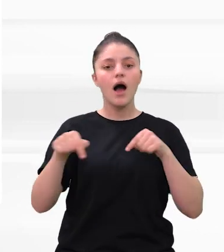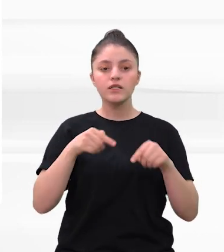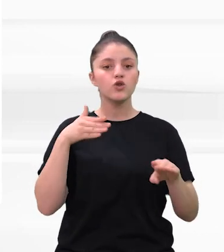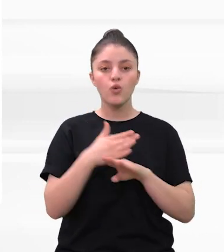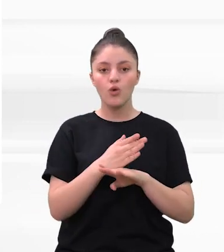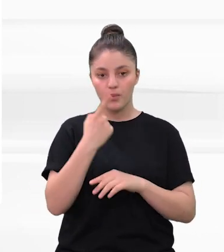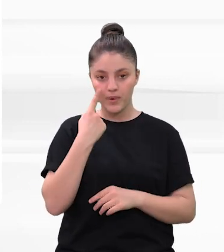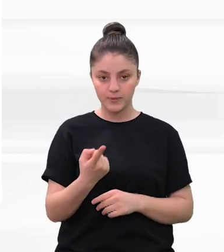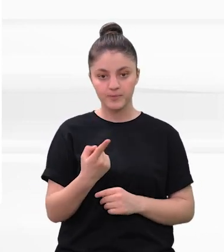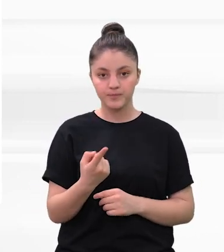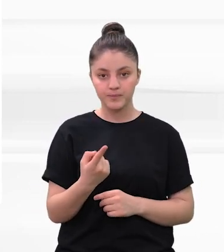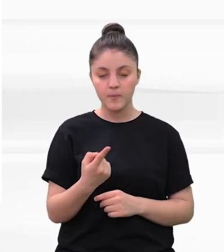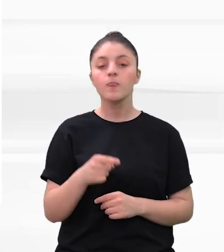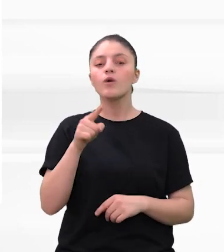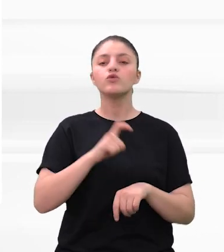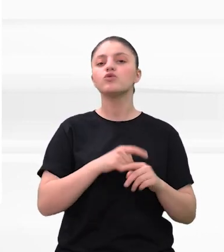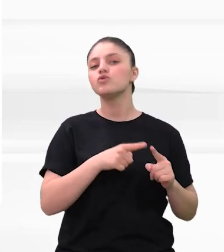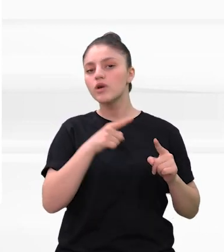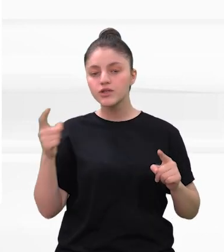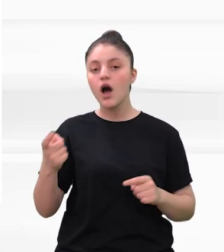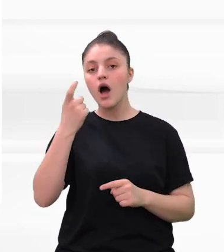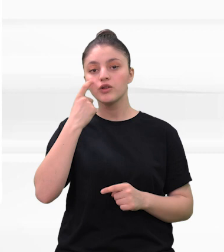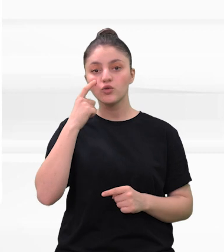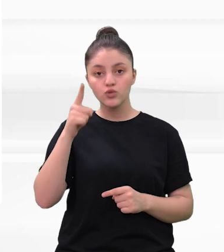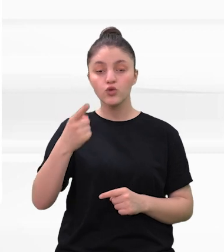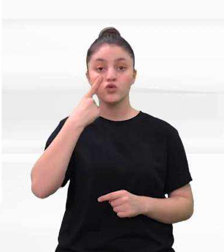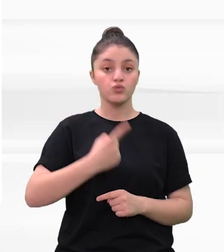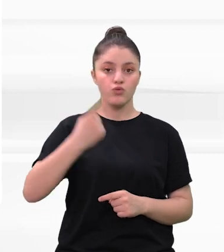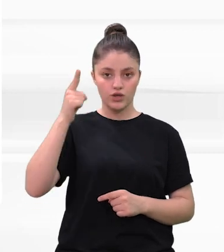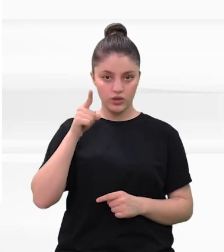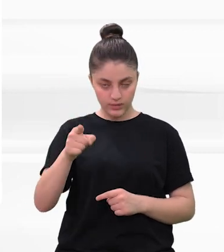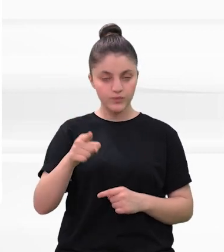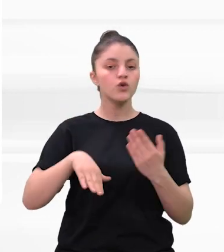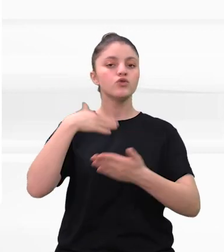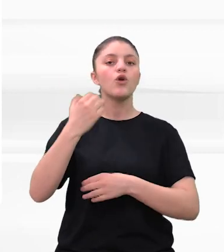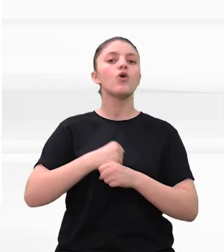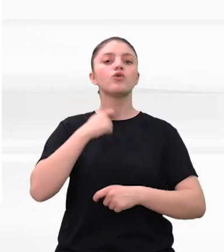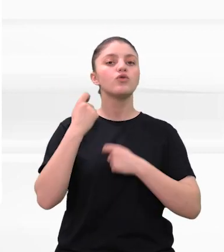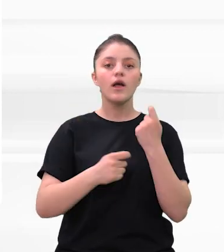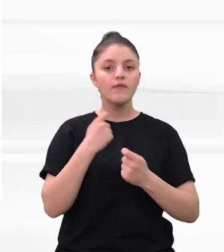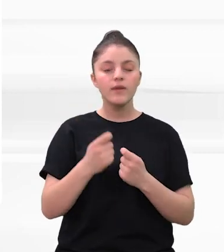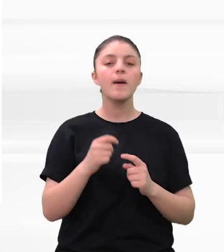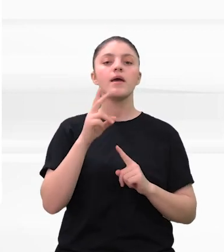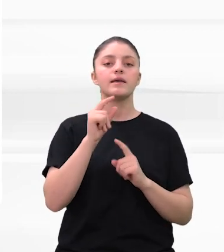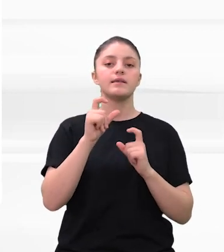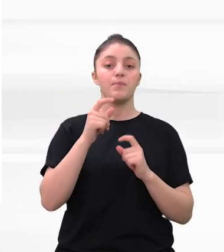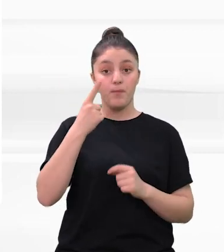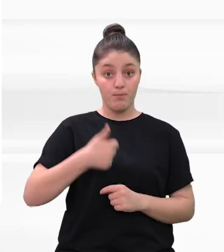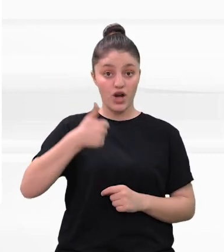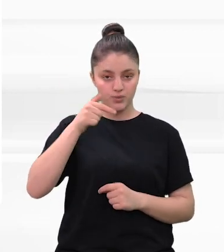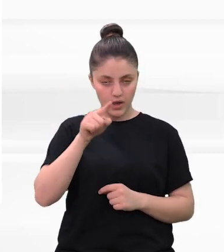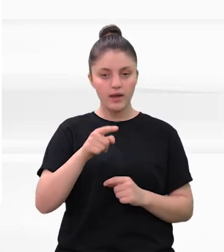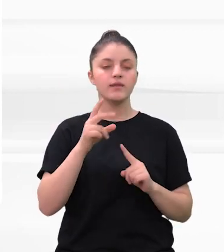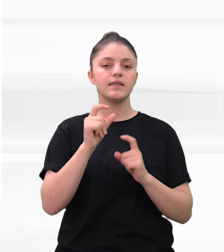hangisinde verilmiştir Bu süreçte Mustafa Kemal'in Cumhurbaşkanı seçilmesiyle birlikte bu görevde Başbakanlık görevine İsmet